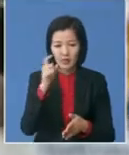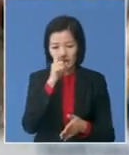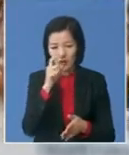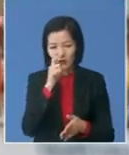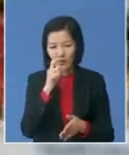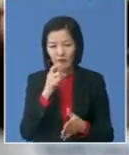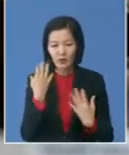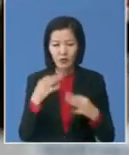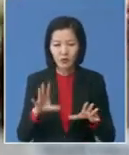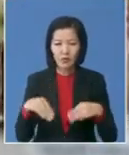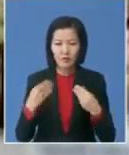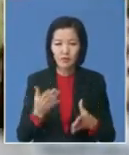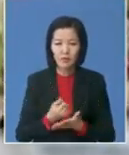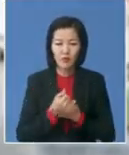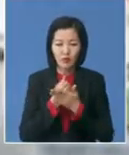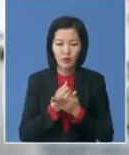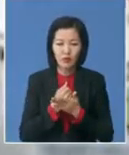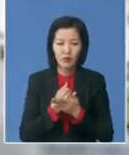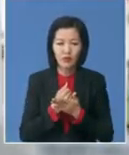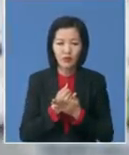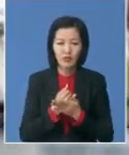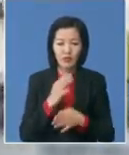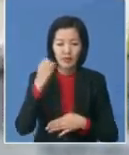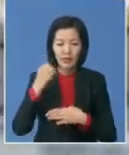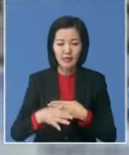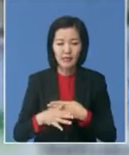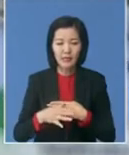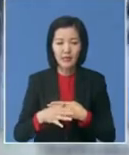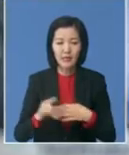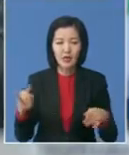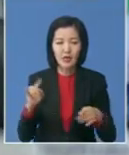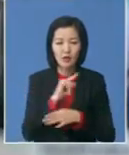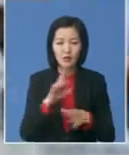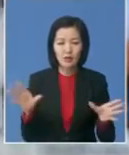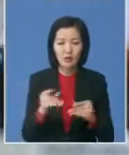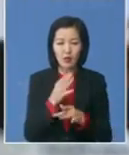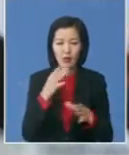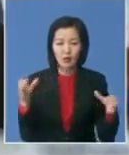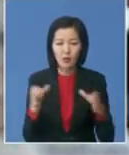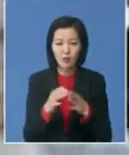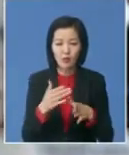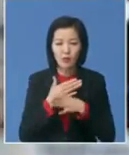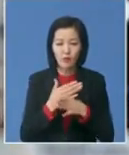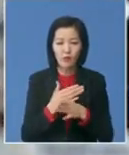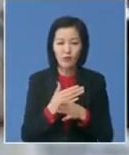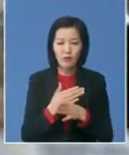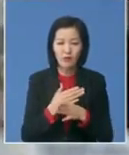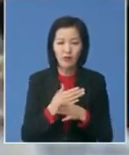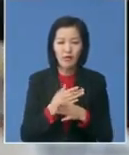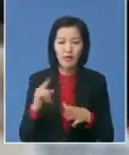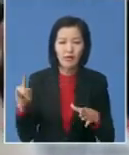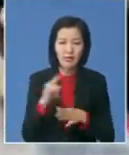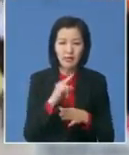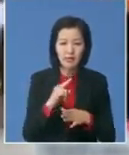коалиция рұқсат беріп қолдап отыр. Мұнымен қоса ел астанасы Санадағы әуежайда да Біріккен ұлттар ұйымының көмегі тиелген арнайы рейстерді қабылдауға